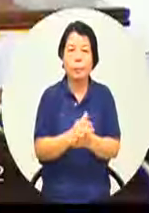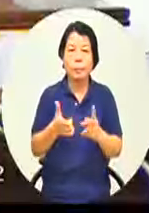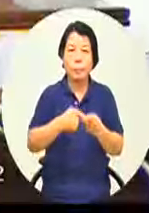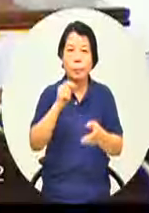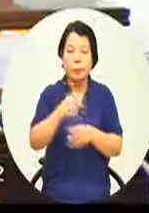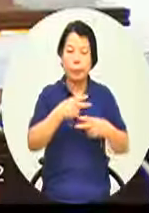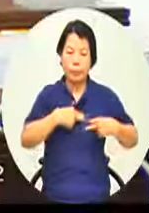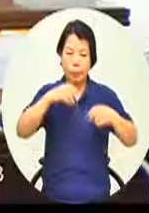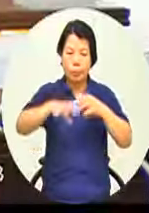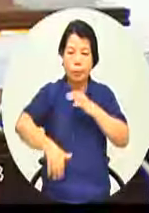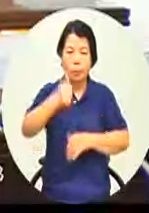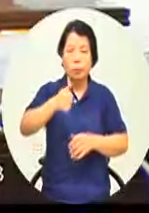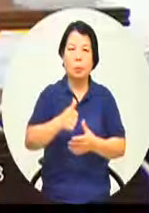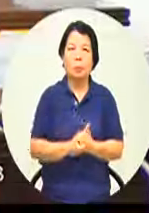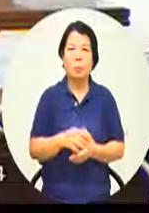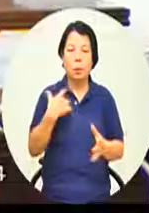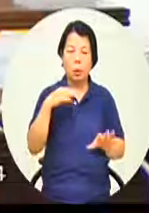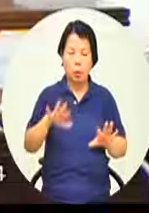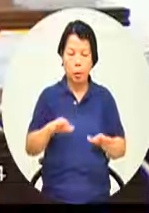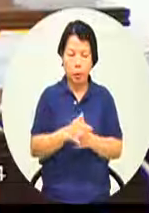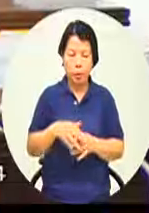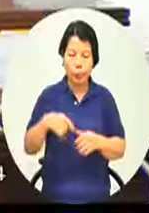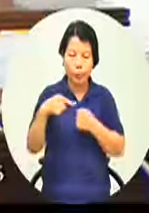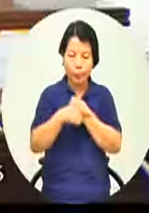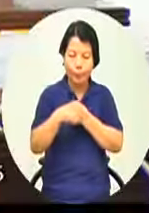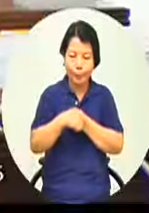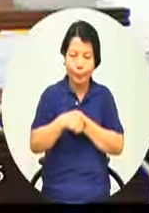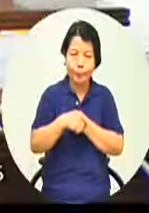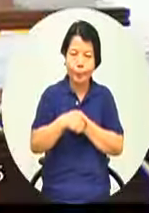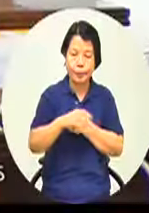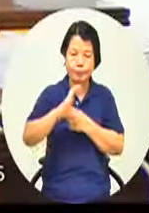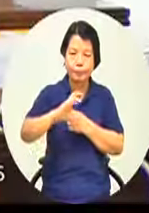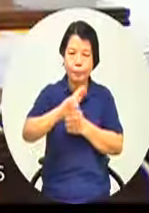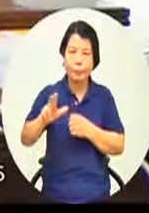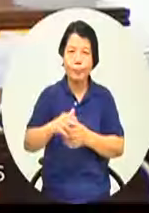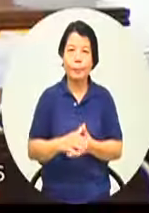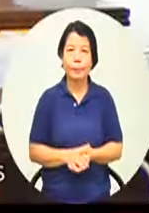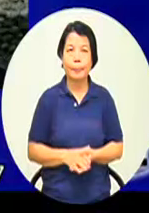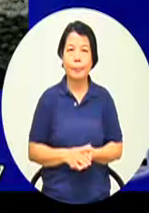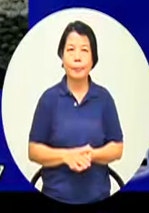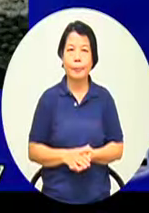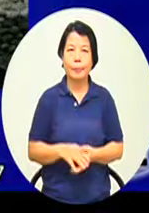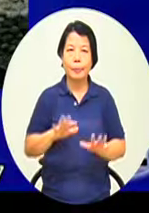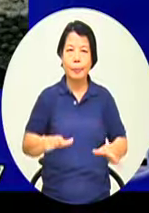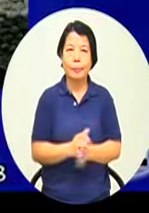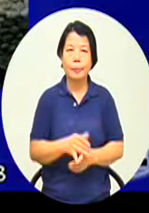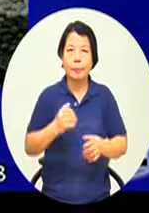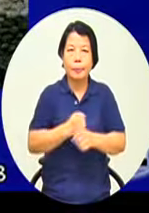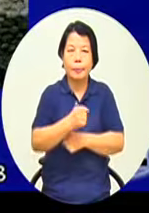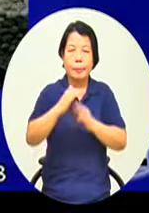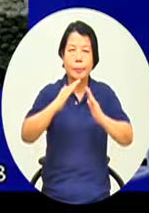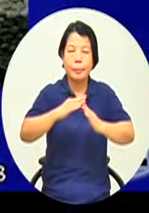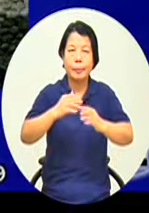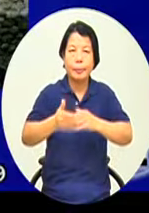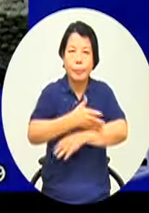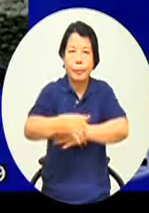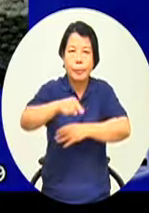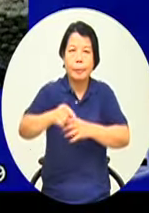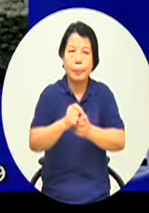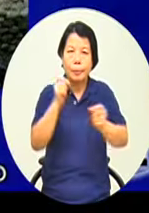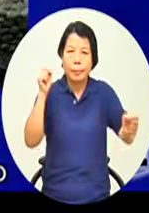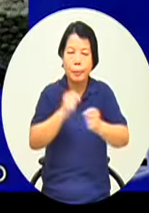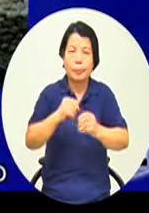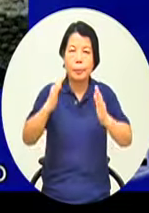蔡局长来做这个理念的探讨。现在我们看到的这个，是马家乡永久屋的自洪池，它的施工法